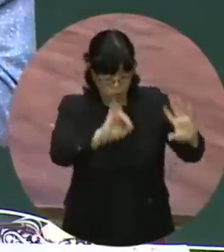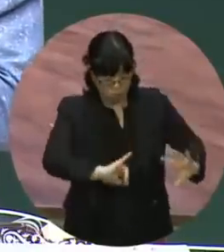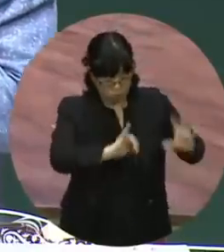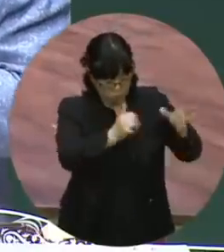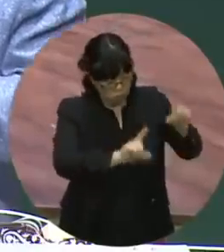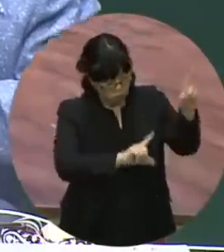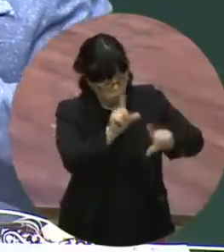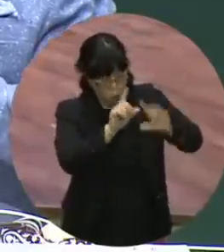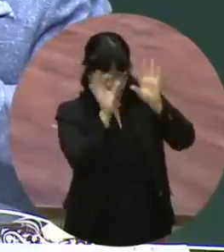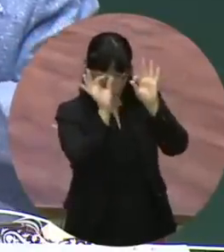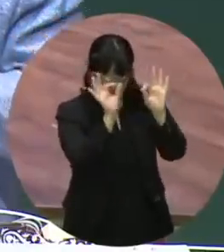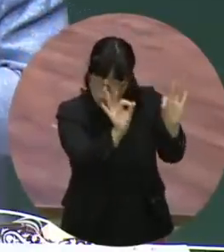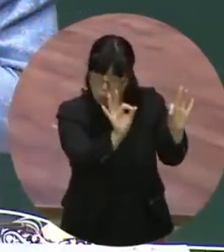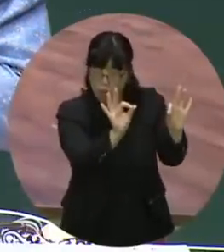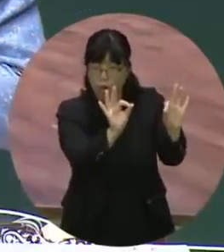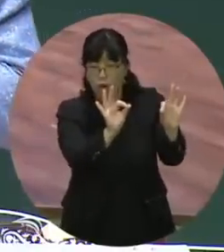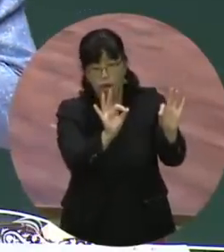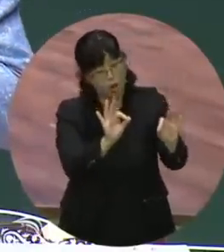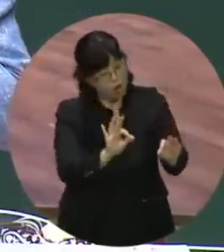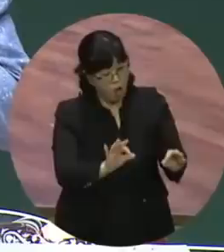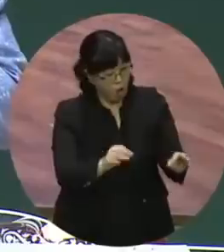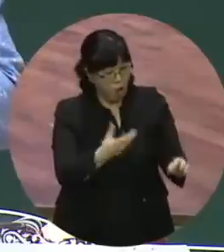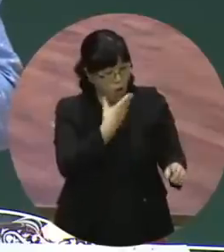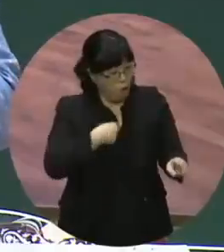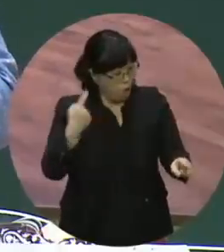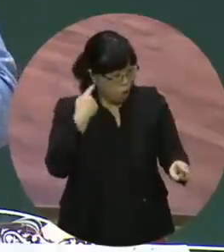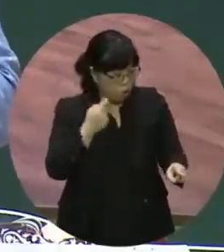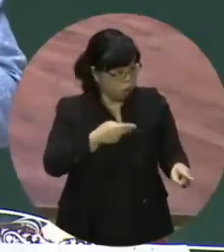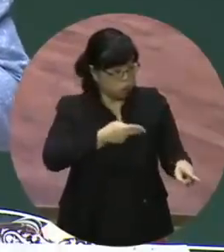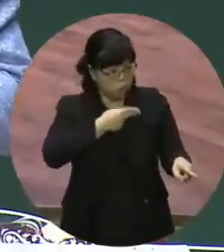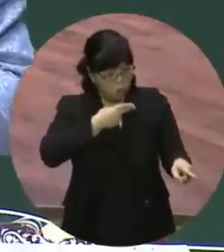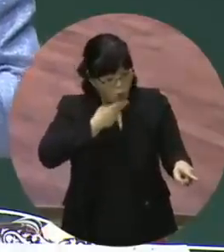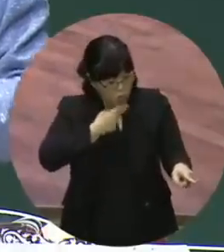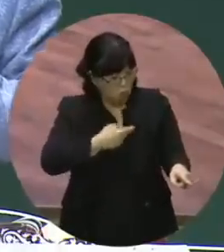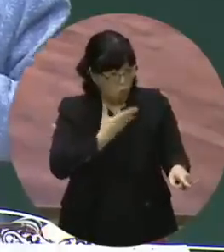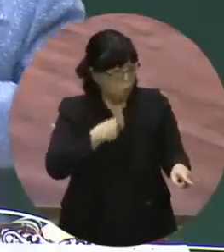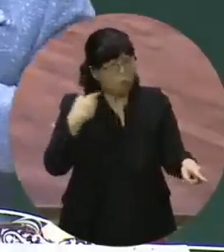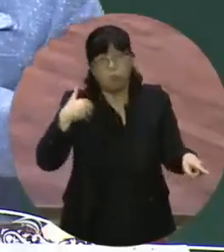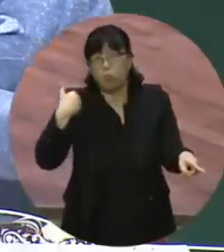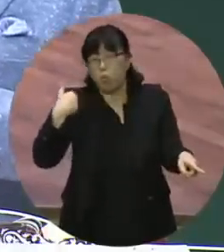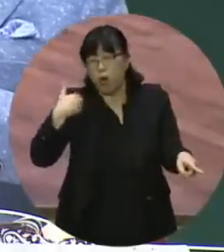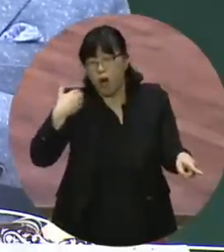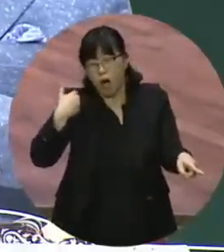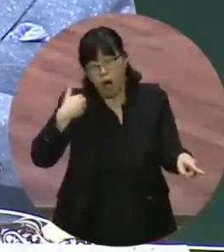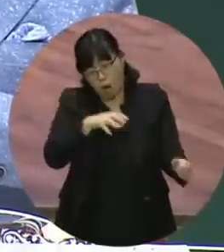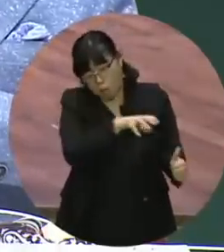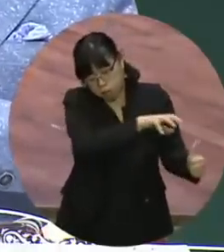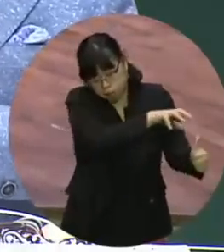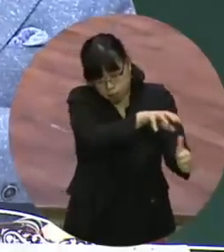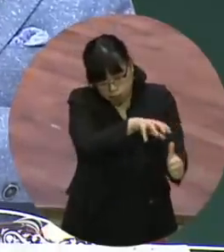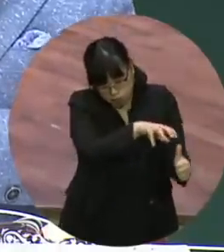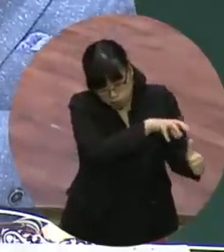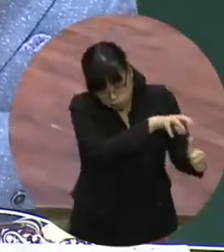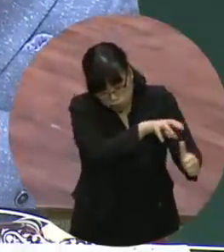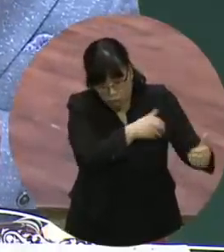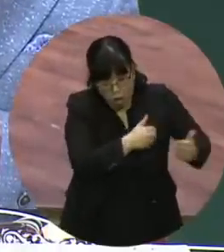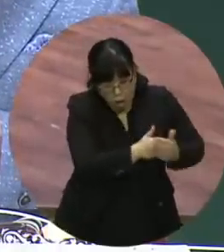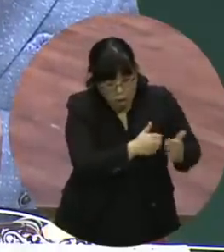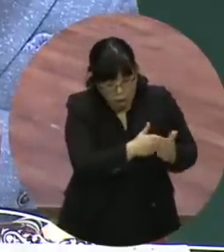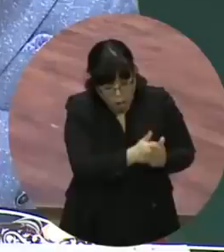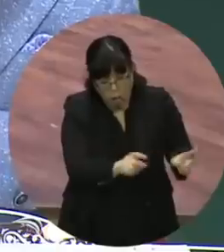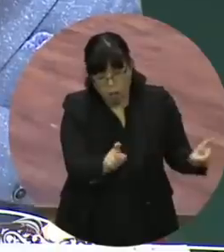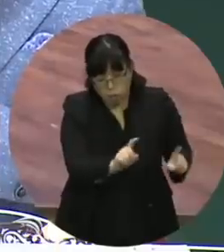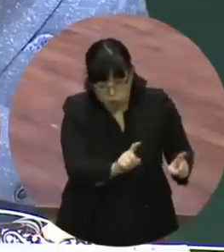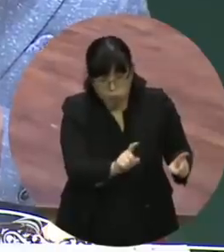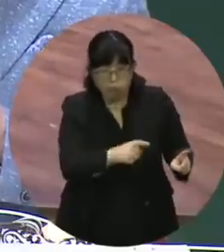복음 모르고 사는 종교인들, 복음 없이 구원 못 받고 사는 불신자들은 막 말할 거 다 잡혀 있어요. 다 잡혀 있어요. 불안하게 거지없이 살고